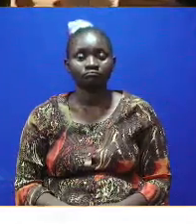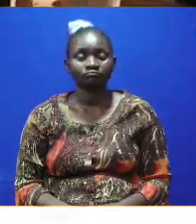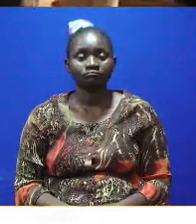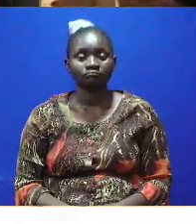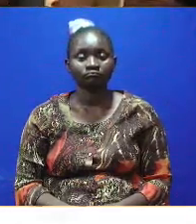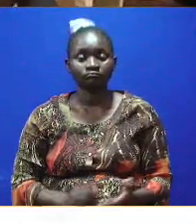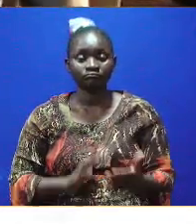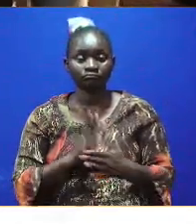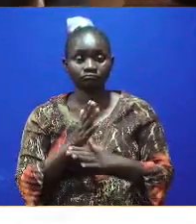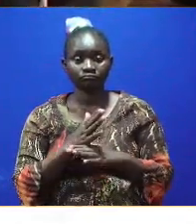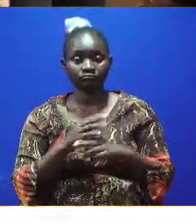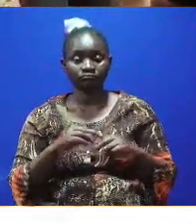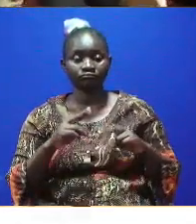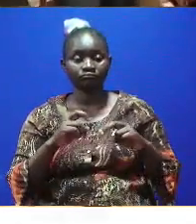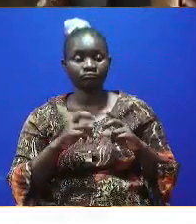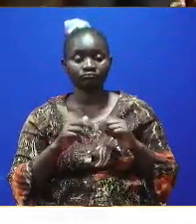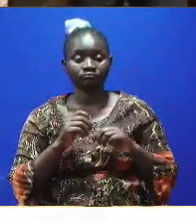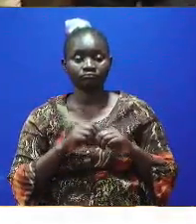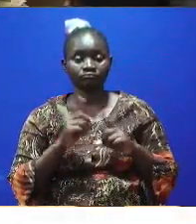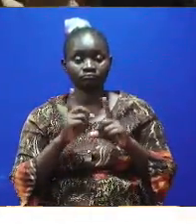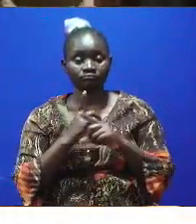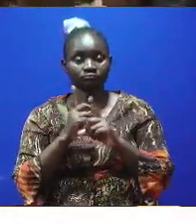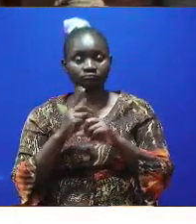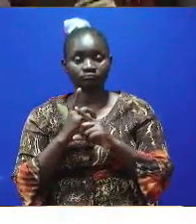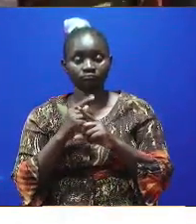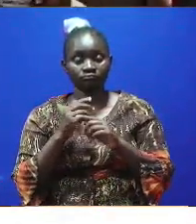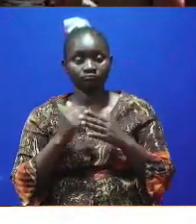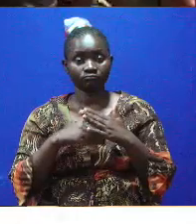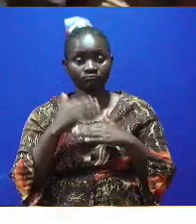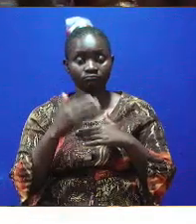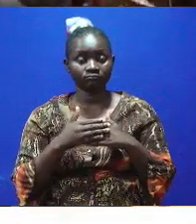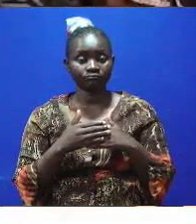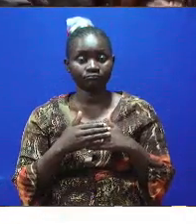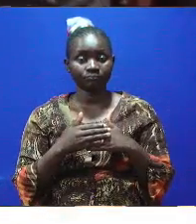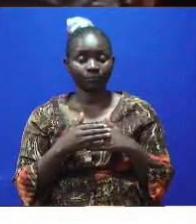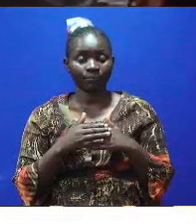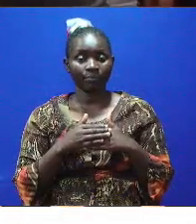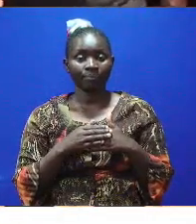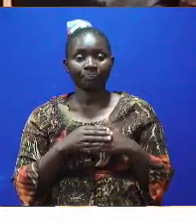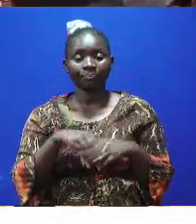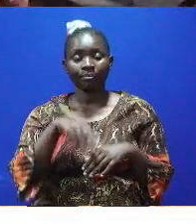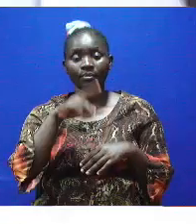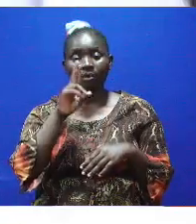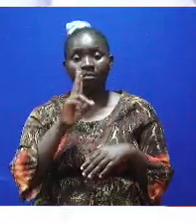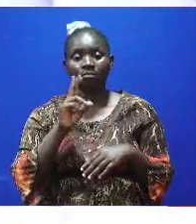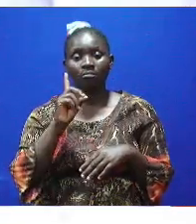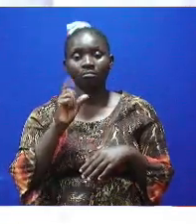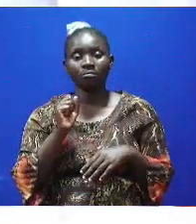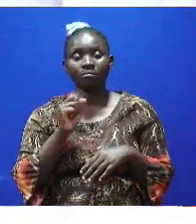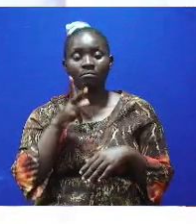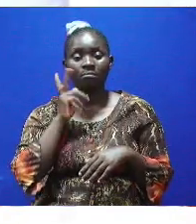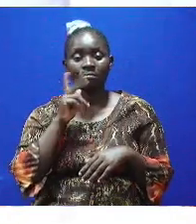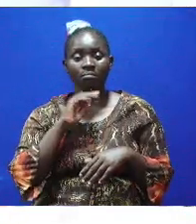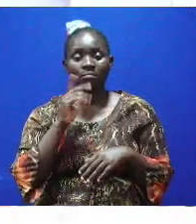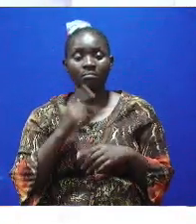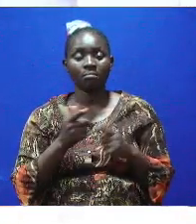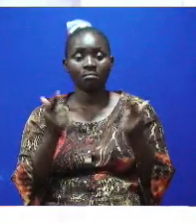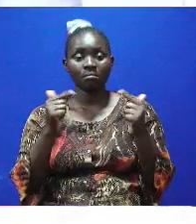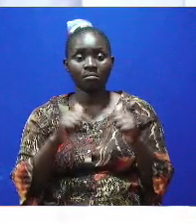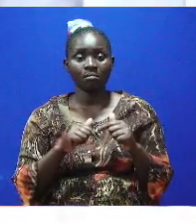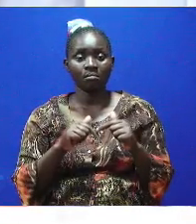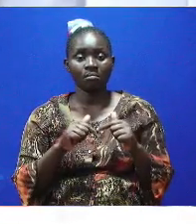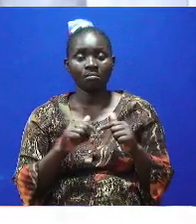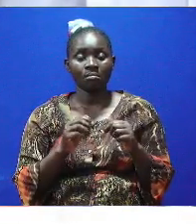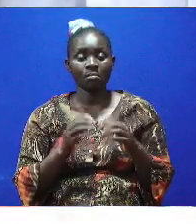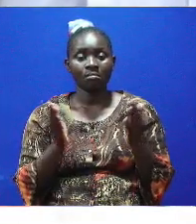Kubate kana na wachori wabarai asibia maa uburibusio. Wabarai wikia makia yudie ase kaunti ya kisi ase ritukuri ya rero ni